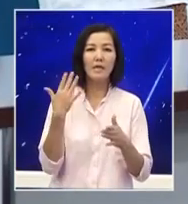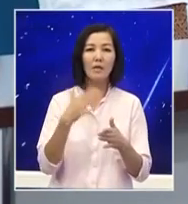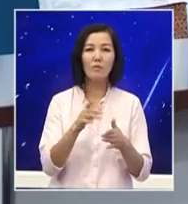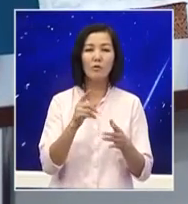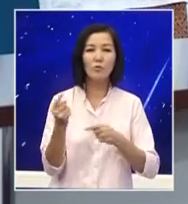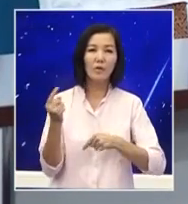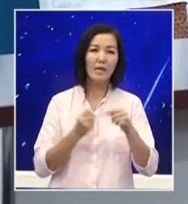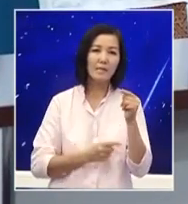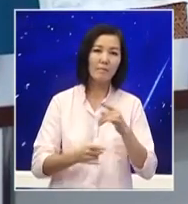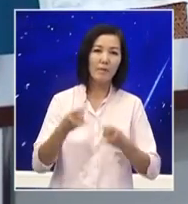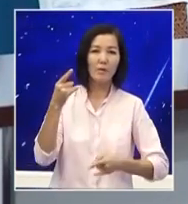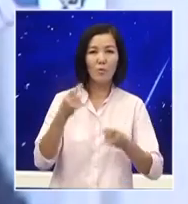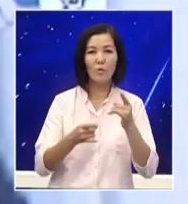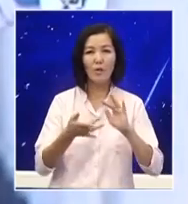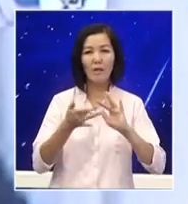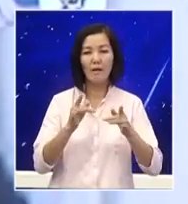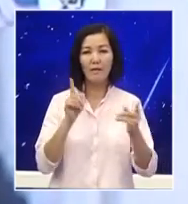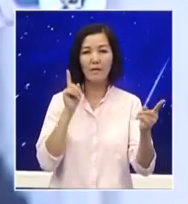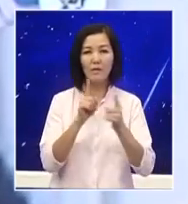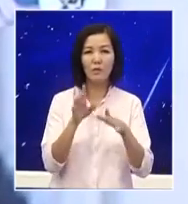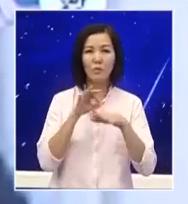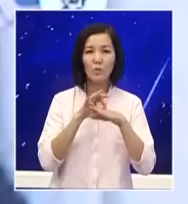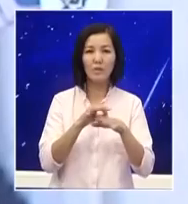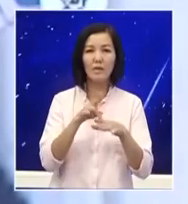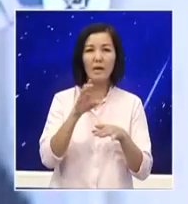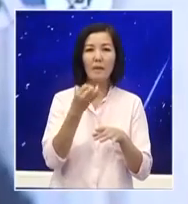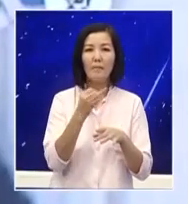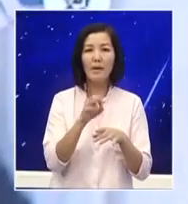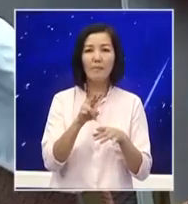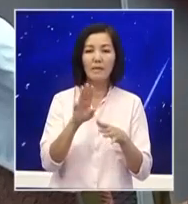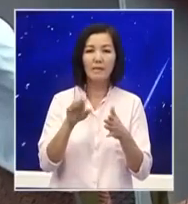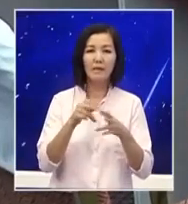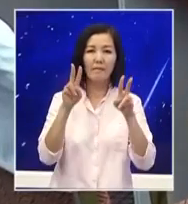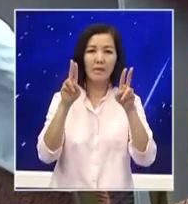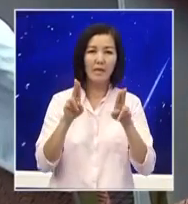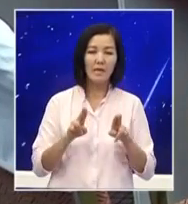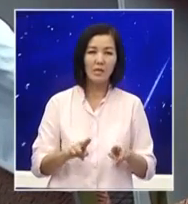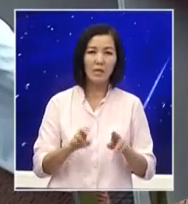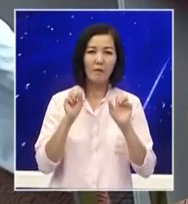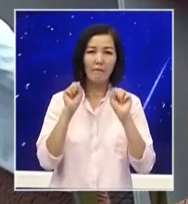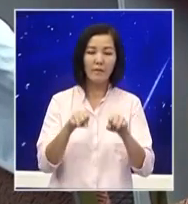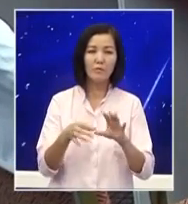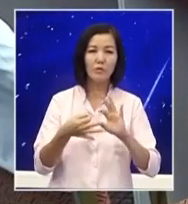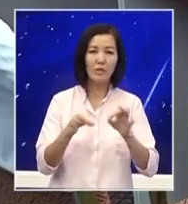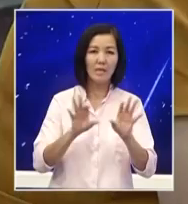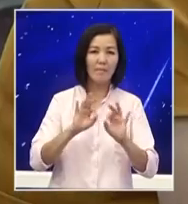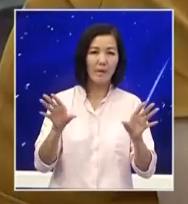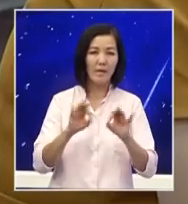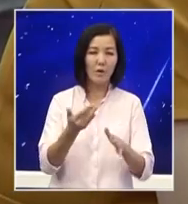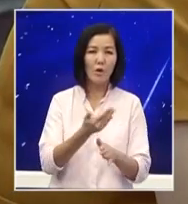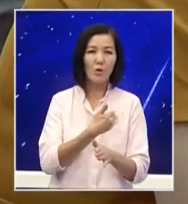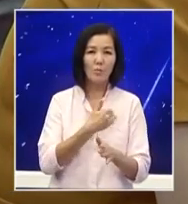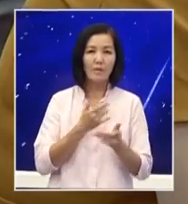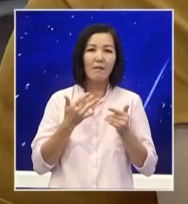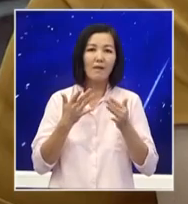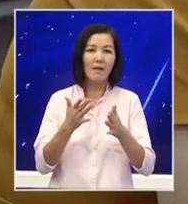жуық кәсіпкермен онлайн кездесу өткізді. Онда праймериздің негізгі ережелері, оның мүмкіндіктері жайлы кеңінен баяндалды. Үміткерлерге